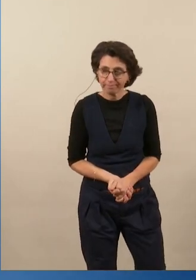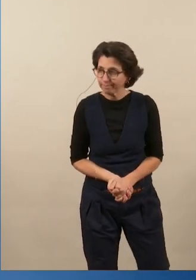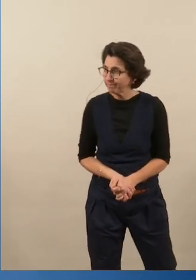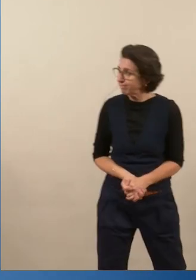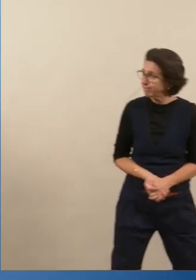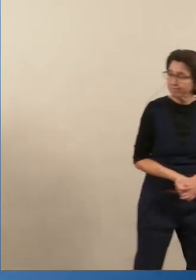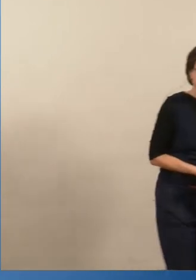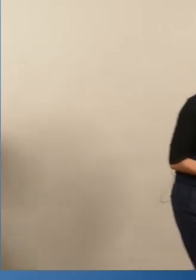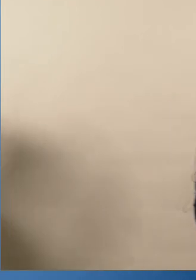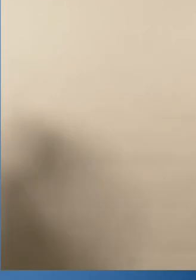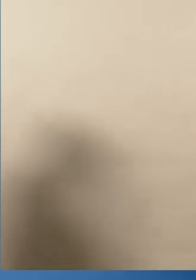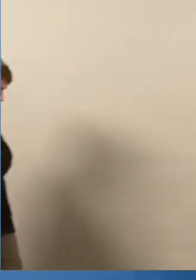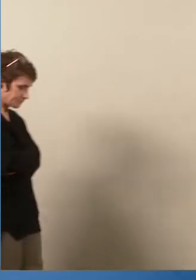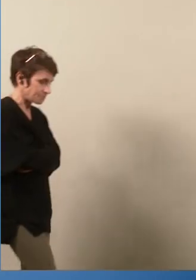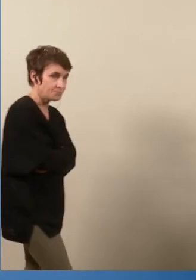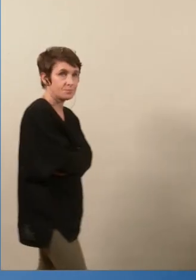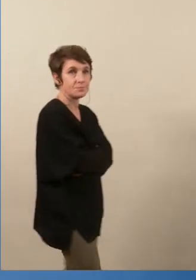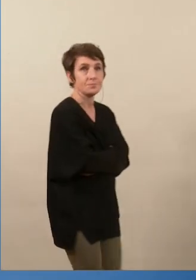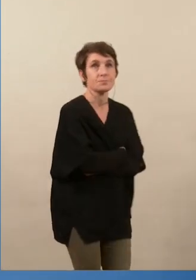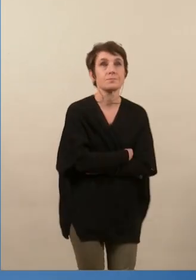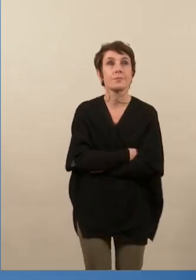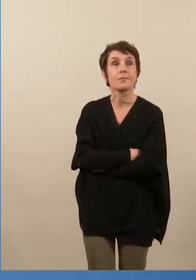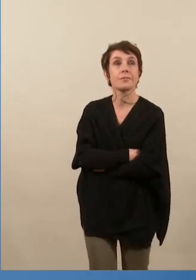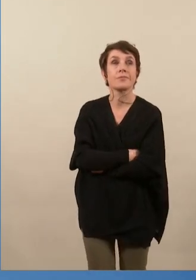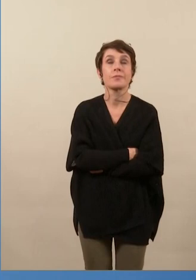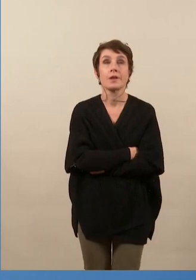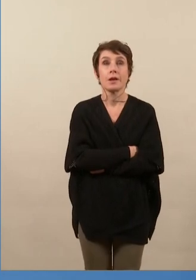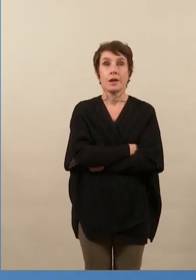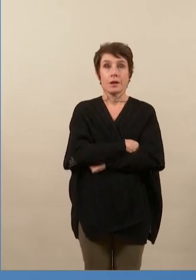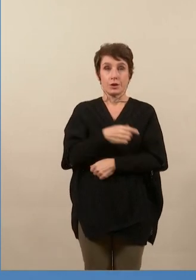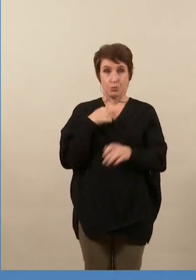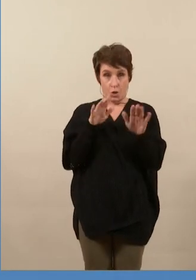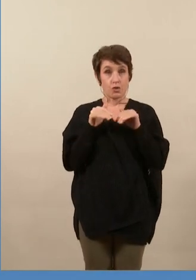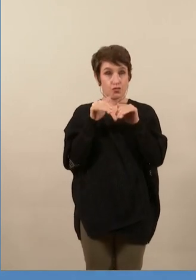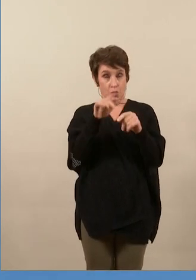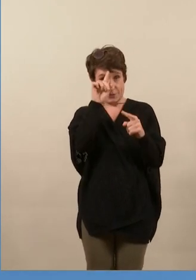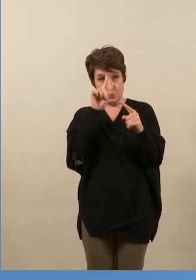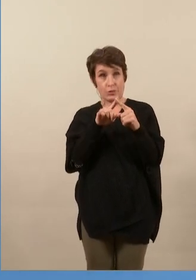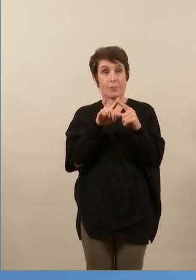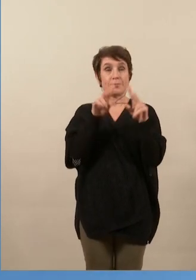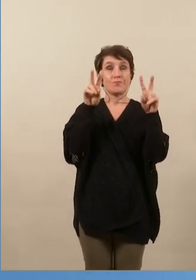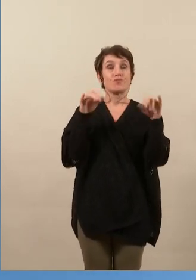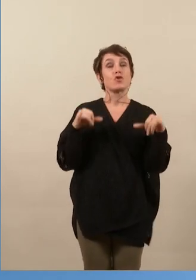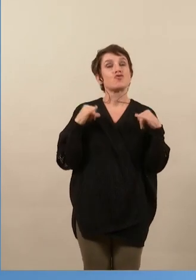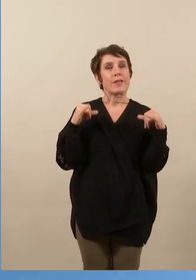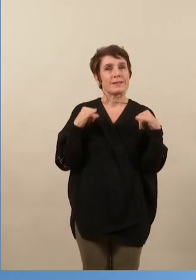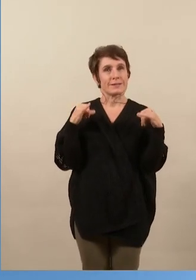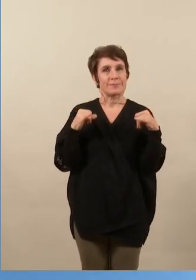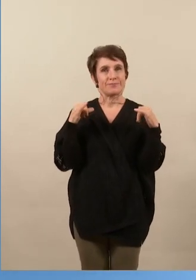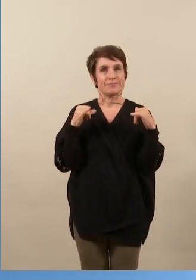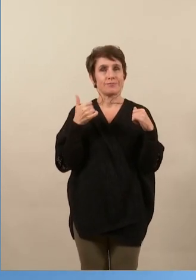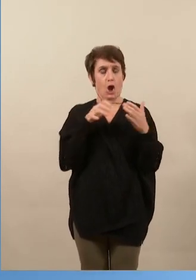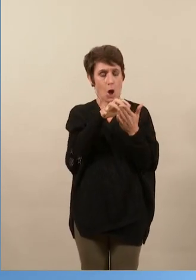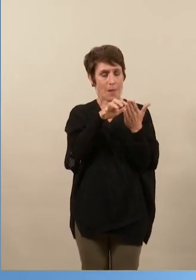l'autre si vous me permettez je continue toujours sur la jeunesse vous alors vous avez un paragraphe que vous